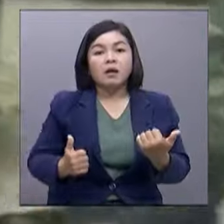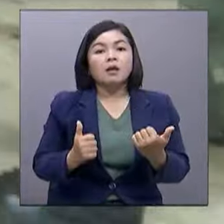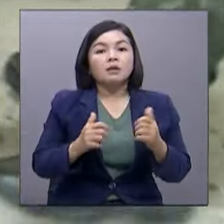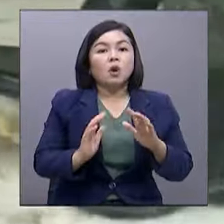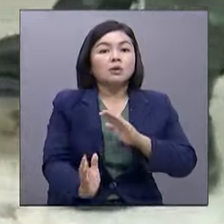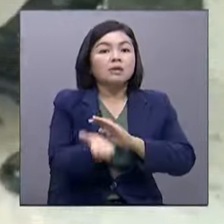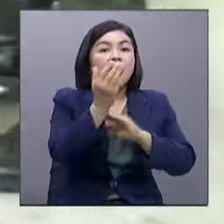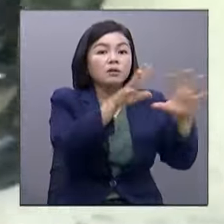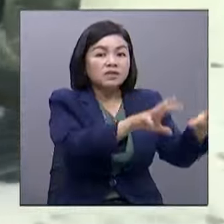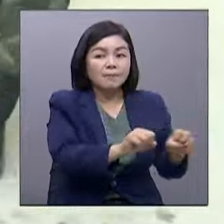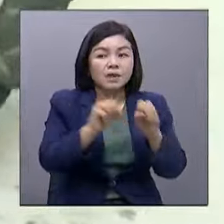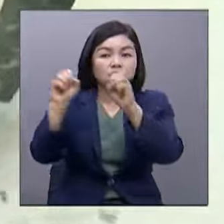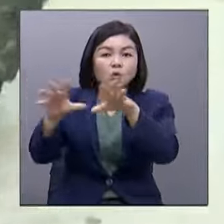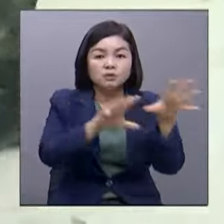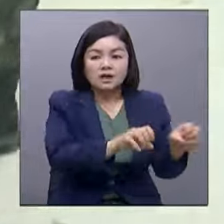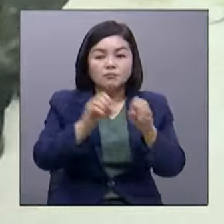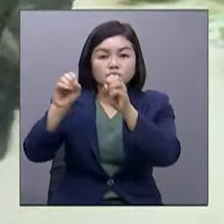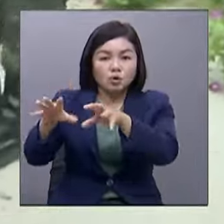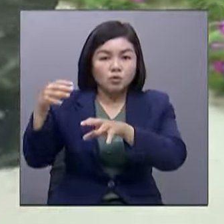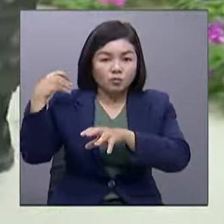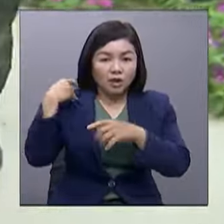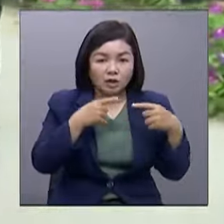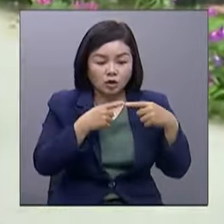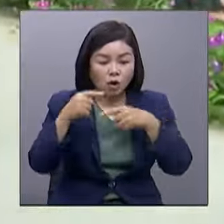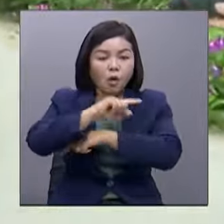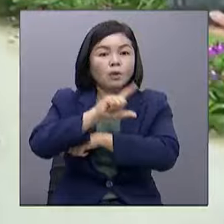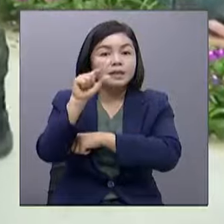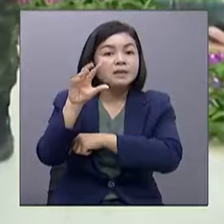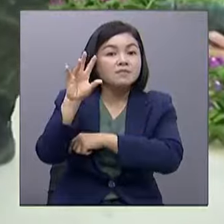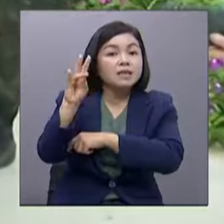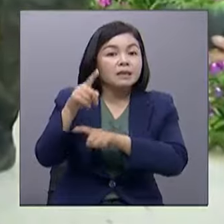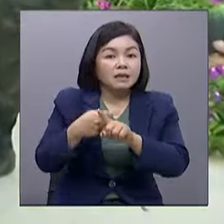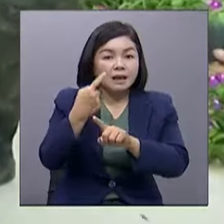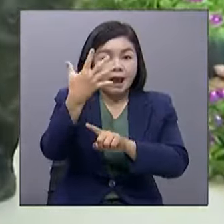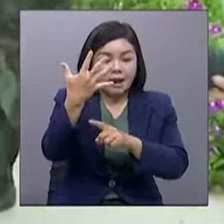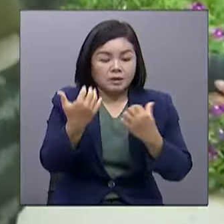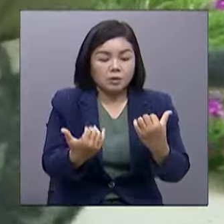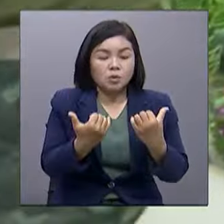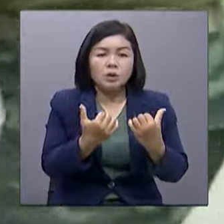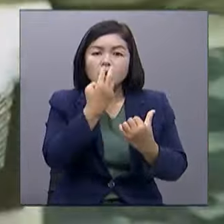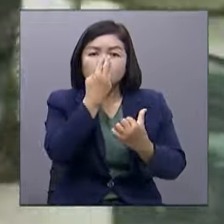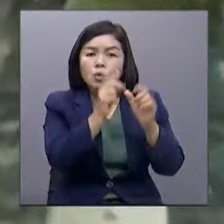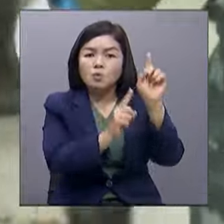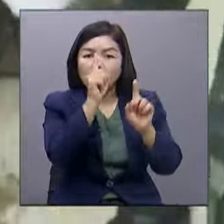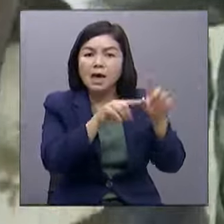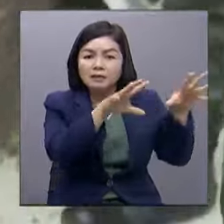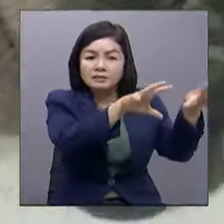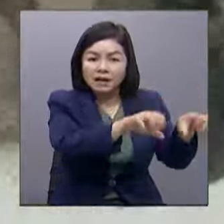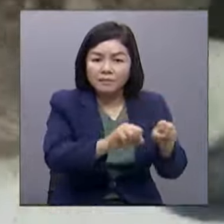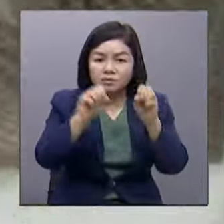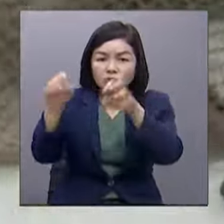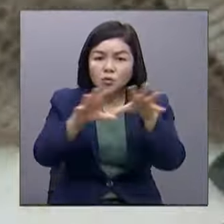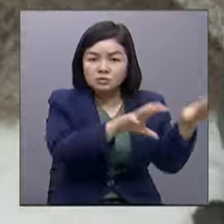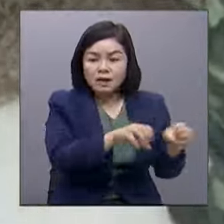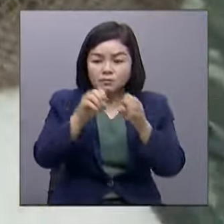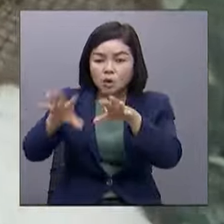านมาแล้วก็จะต่อเนื่องถึงวันที่27พฤษภาคมนี้ครับเจ้าหน้าที่เขาประเมินนะครับว่าจะสามารถจับลิงได้300